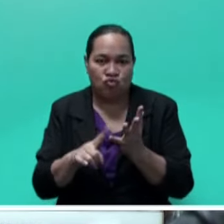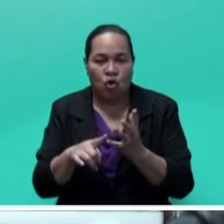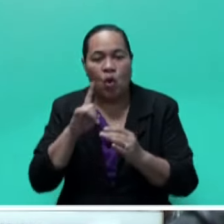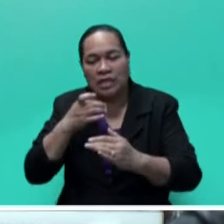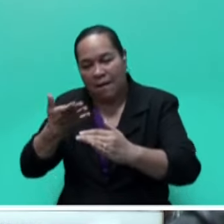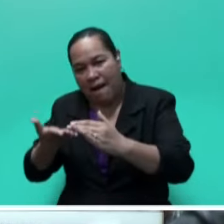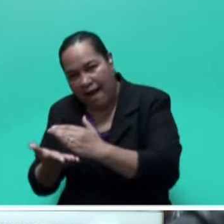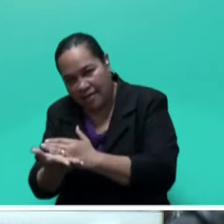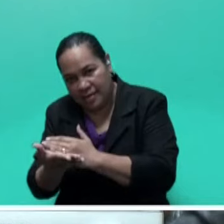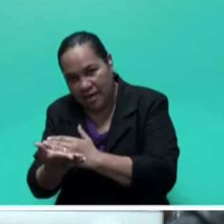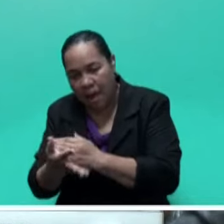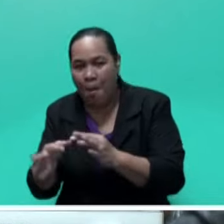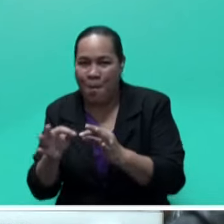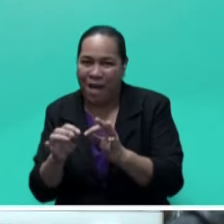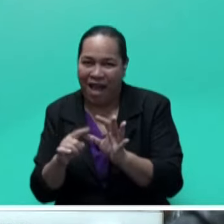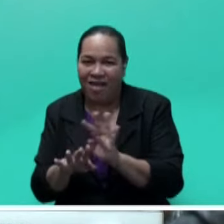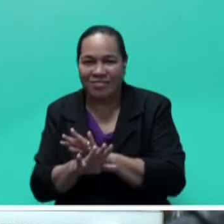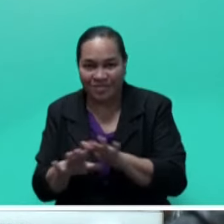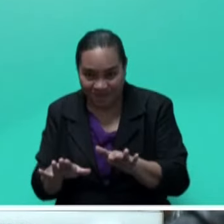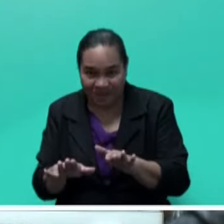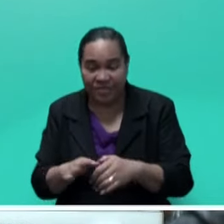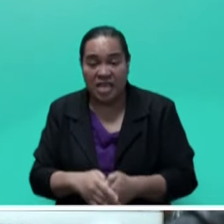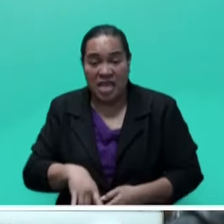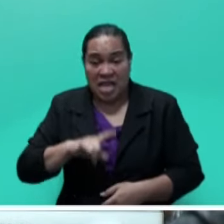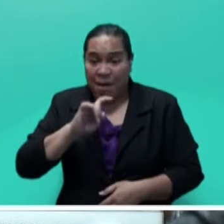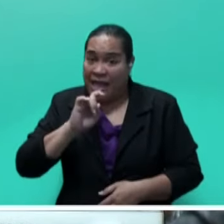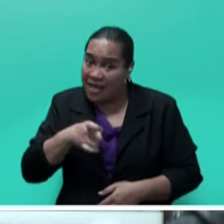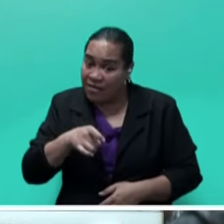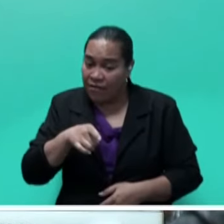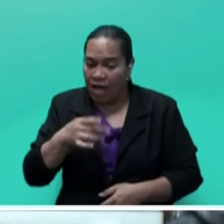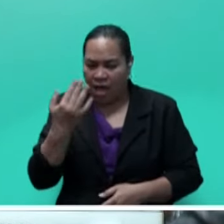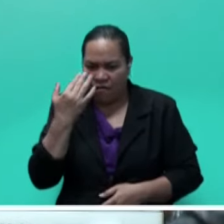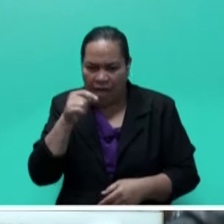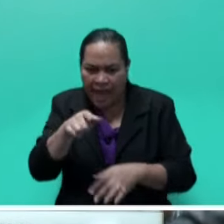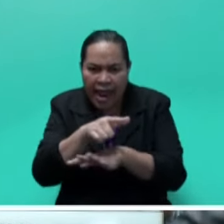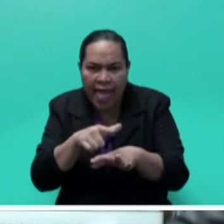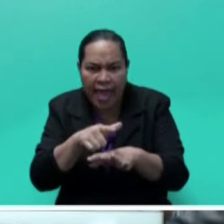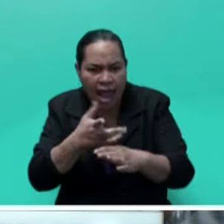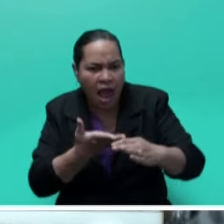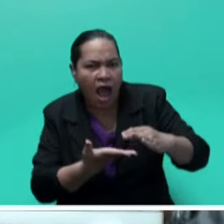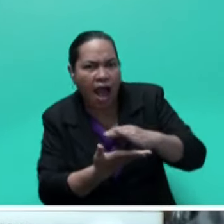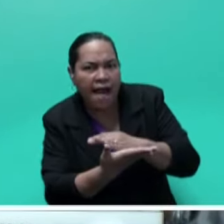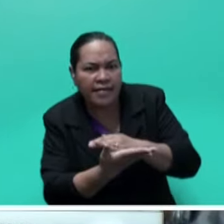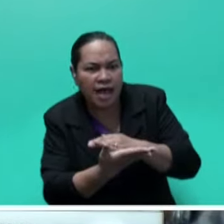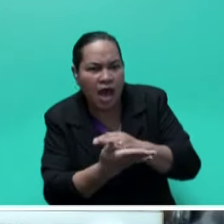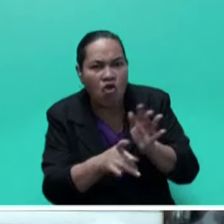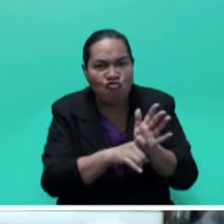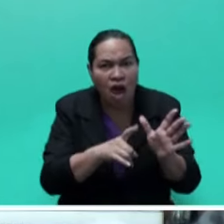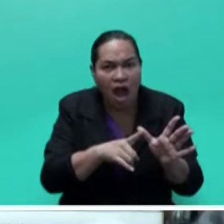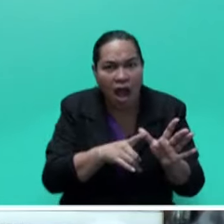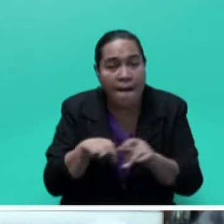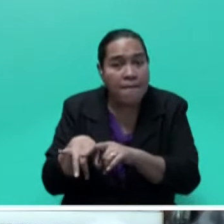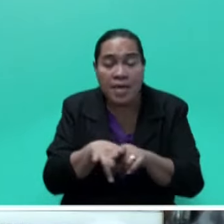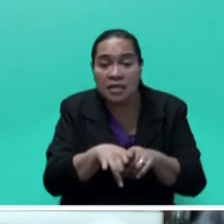tunga, e na vanua omba. Ke waka e laurai ni tiko na gelea e na vanua ora,